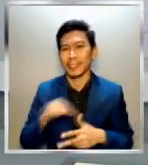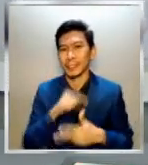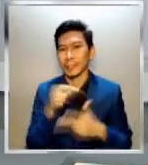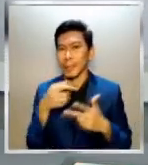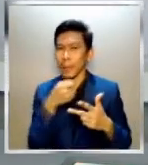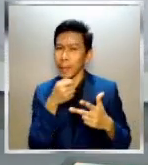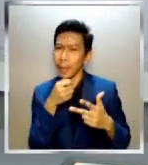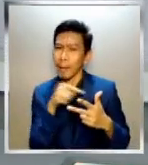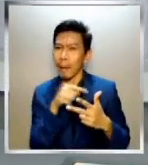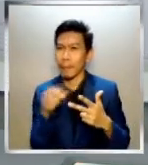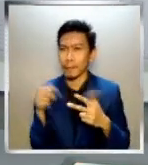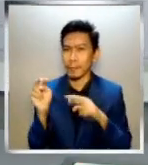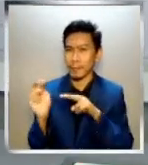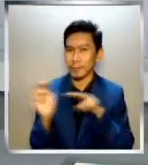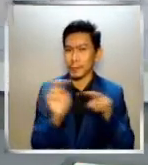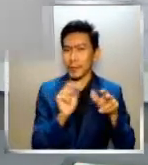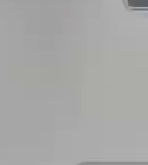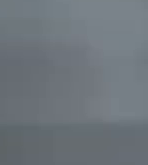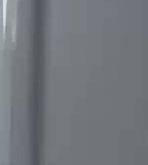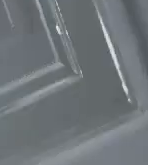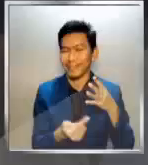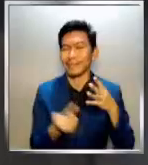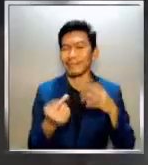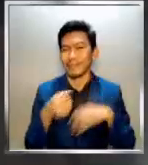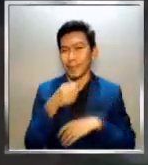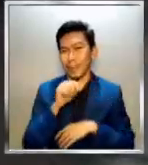Chino Gaston at Ian Cruz.